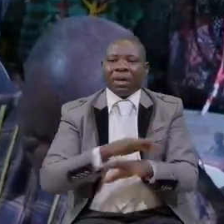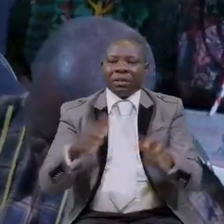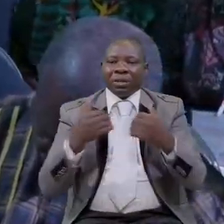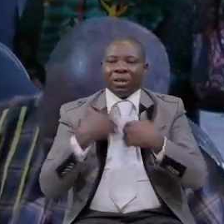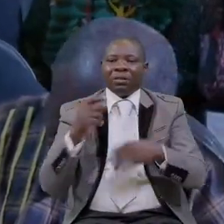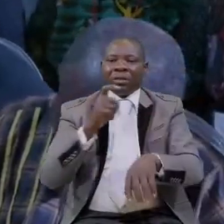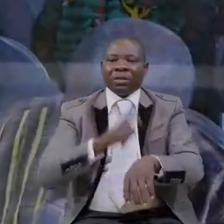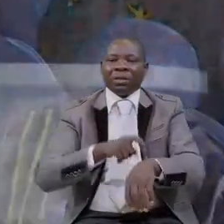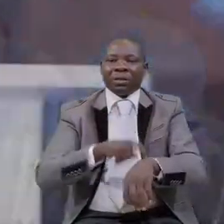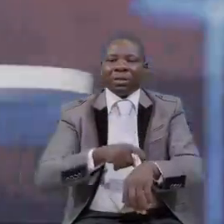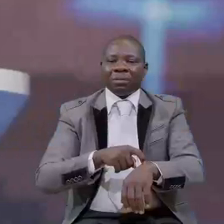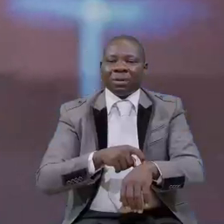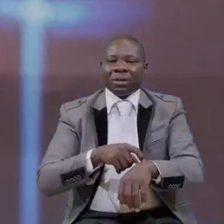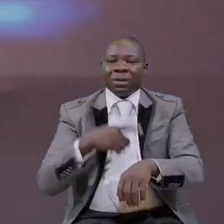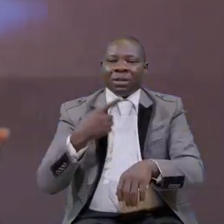Je n'ai pas le temps.